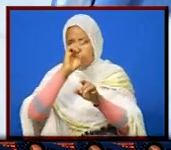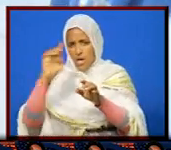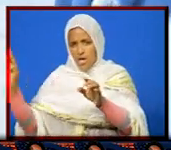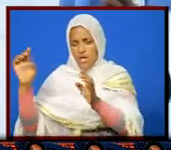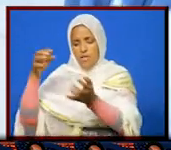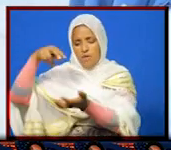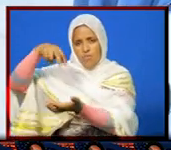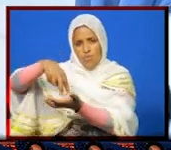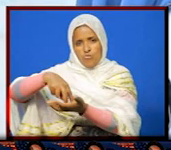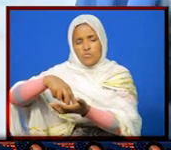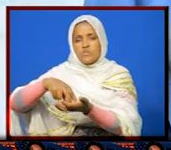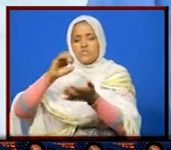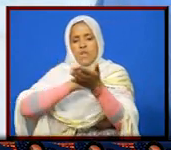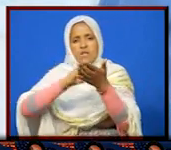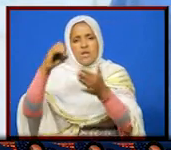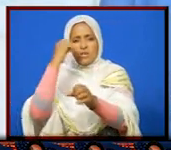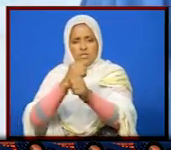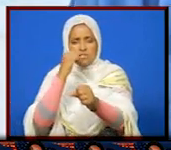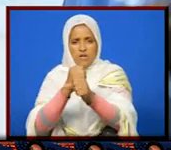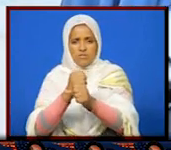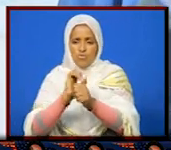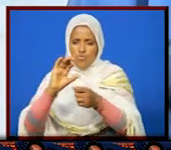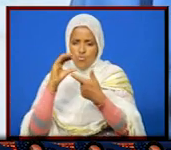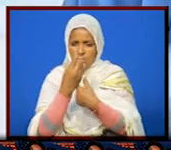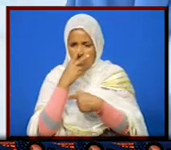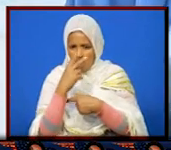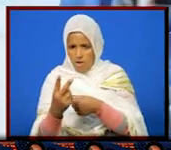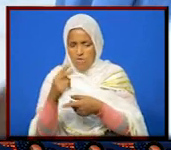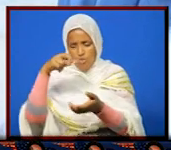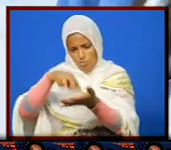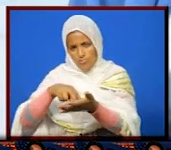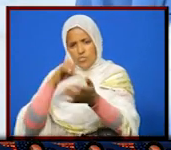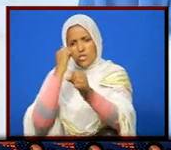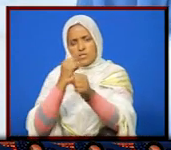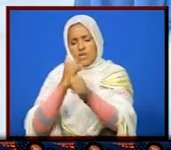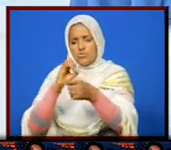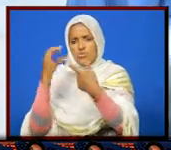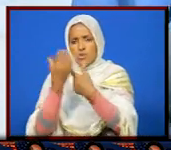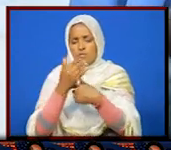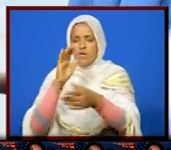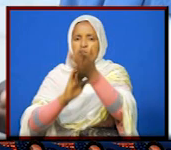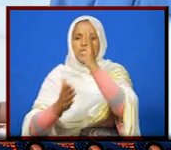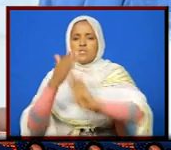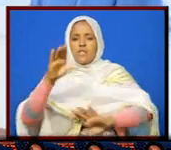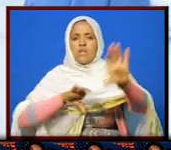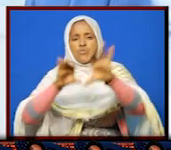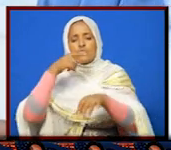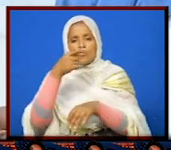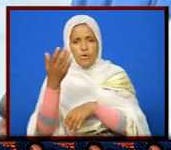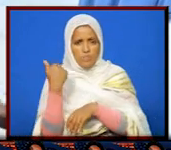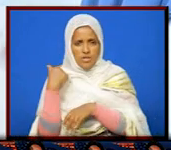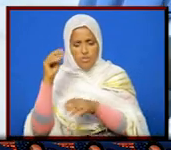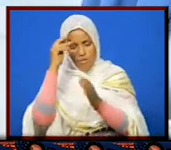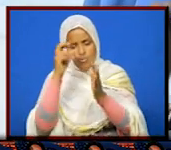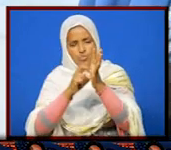ጊዜ በቀኝ የሚቆሙትን ጻድቃንን ከስራቸው አንጻር የቆሙትም ከስራቸው አንጻር ትምራቸዋለ ይሉ